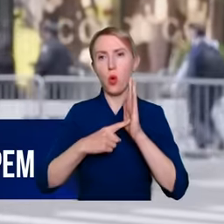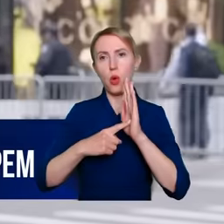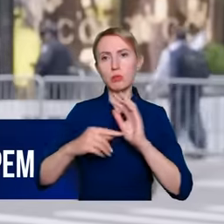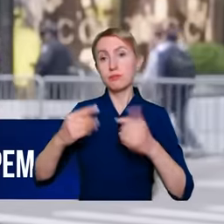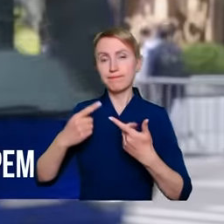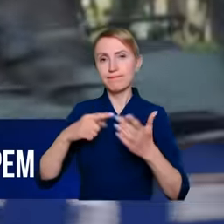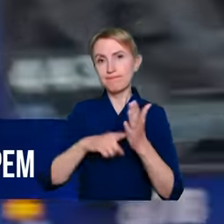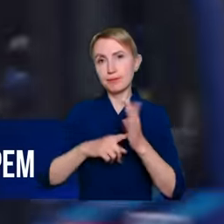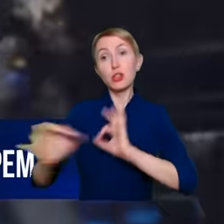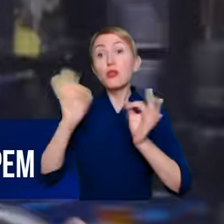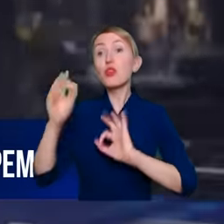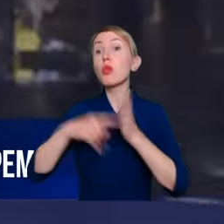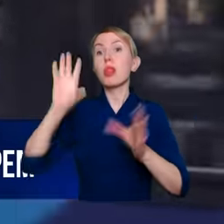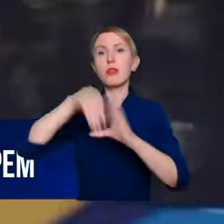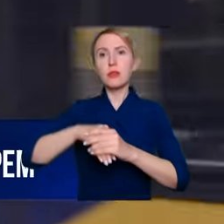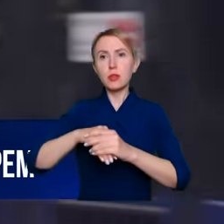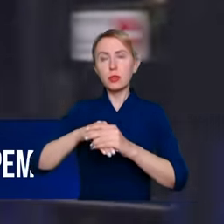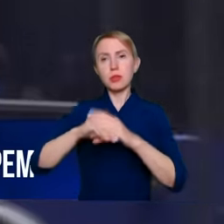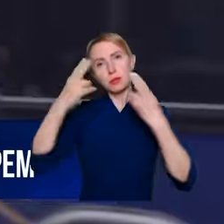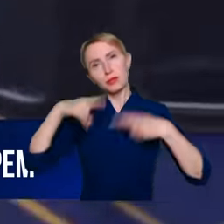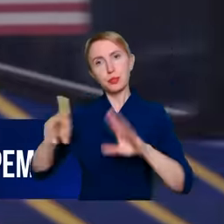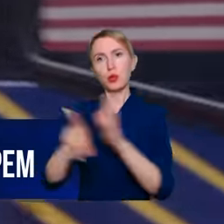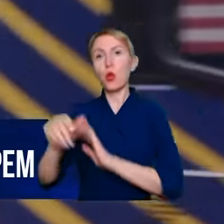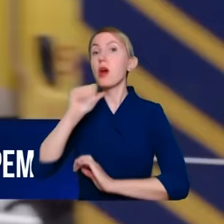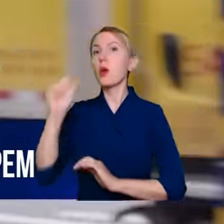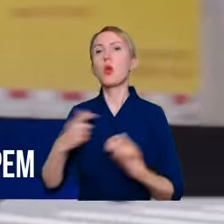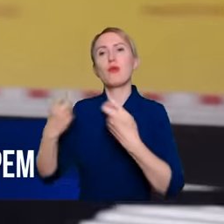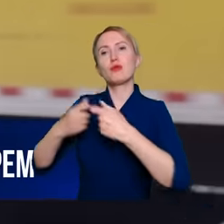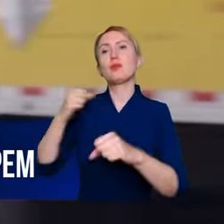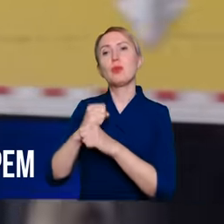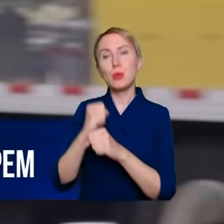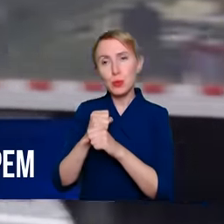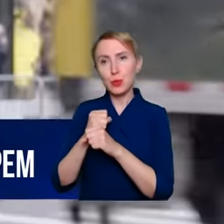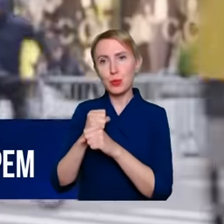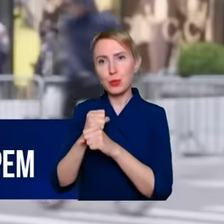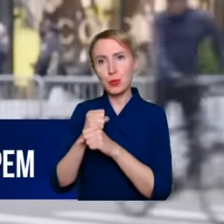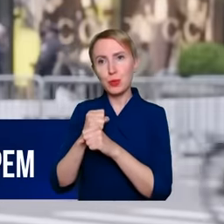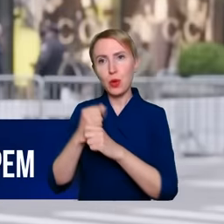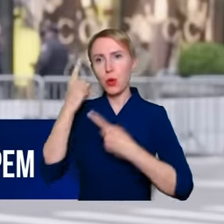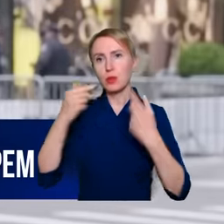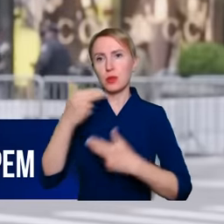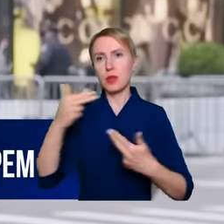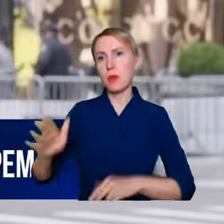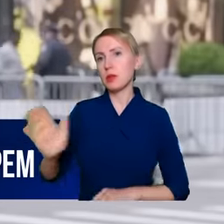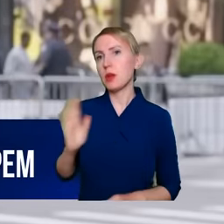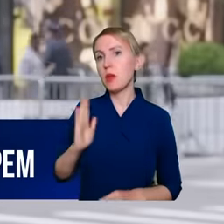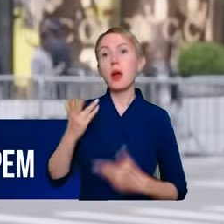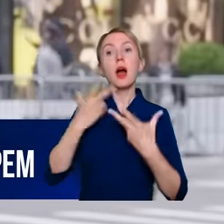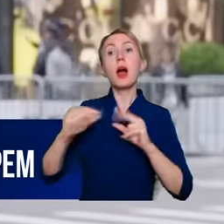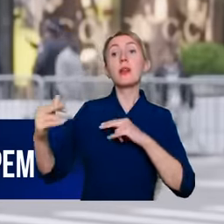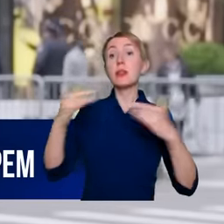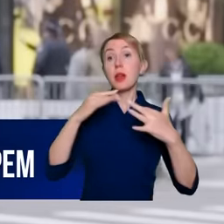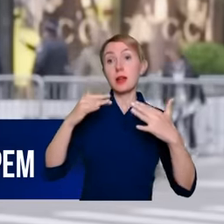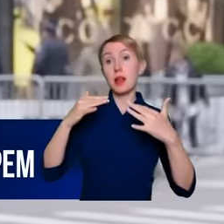o skłanianiu się w stronę Europy głównie jako partnera w myśleniu o bezpieczeństwie zamiast relacji